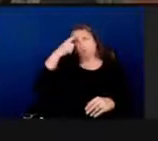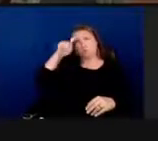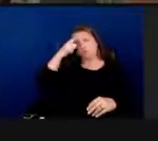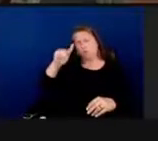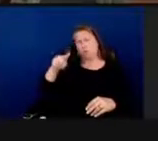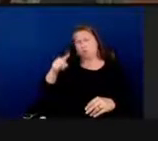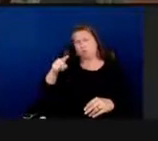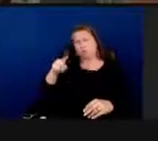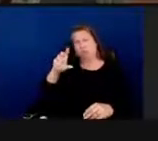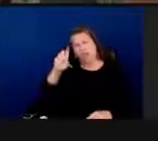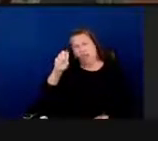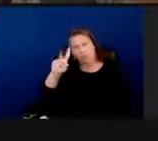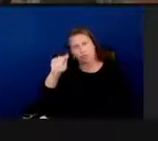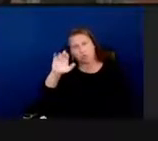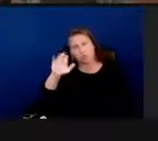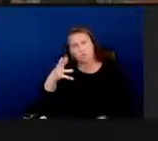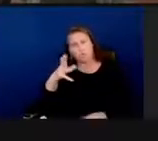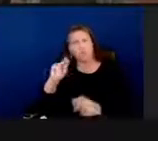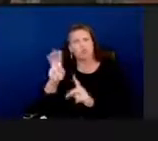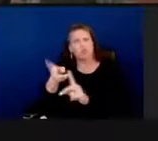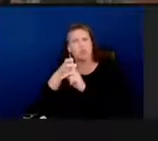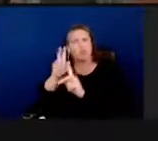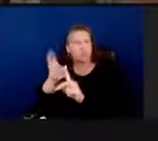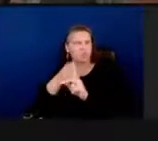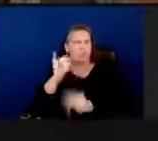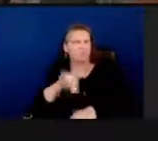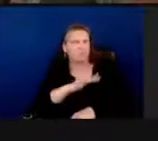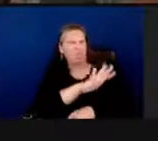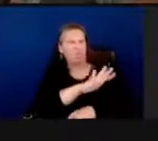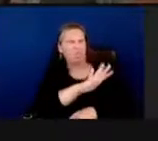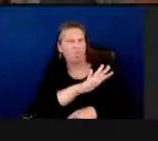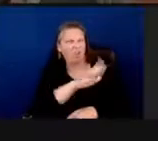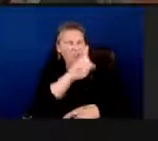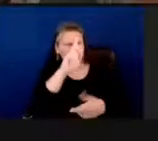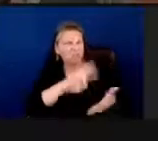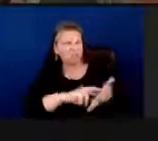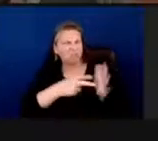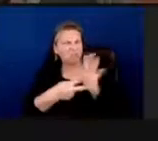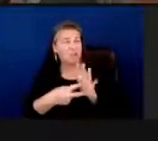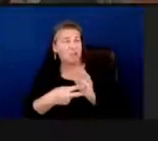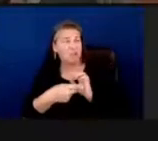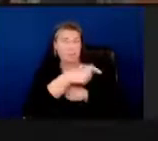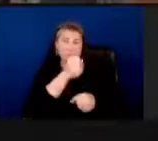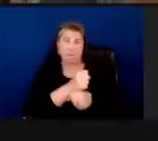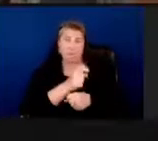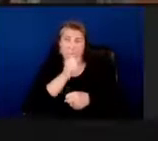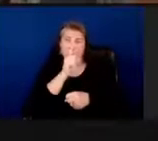msimamizi wa programu hii ya Sumaku,